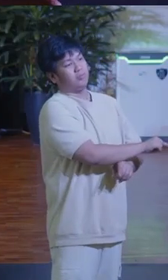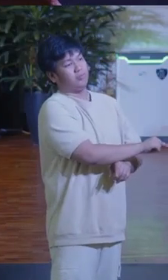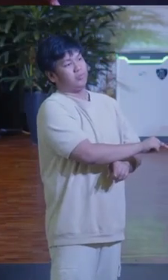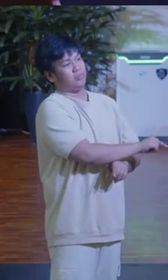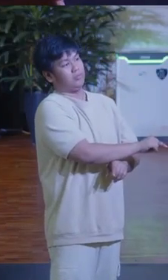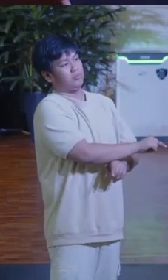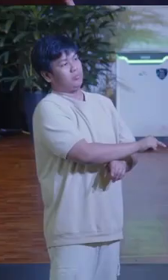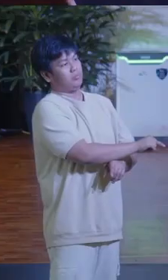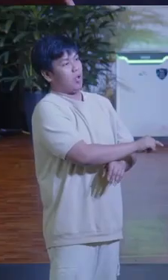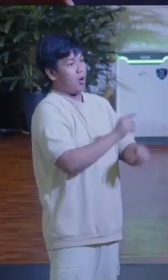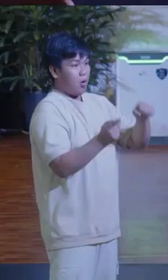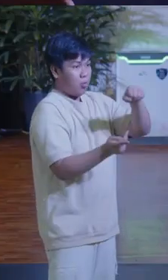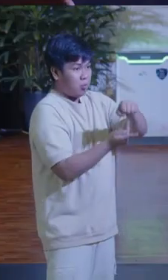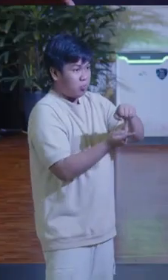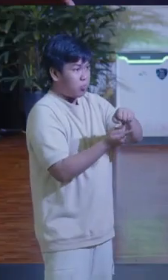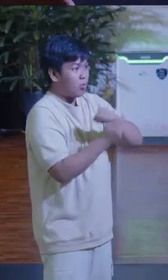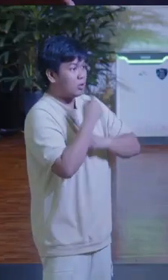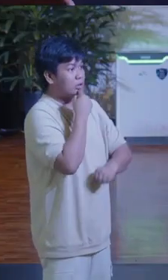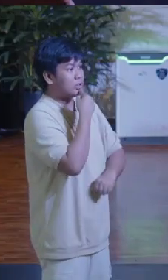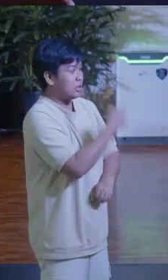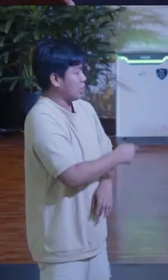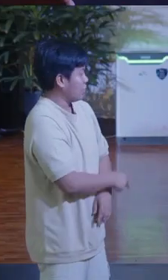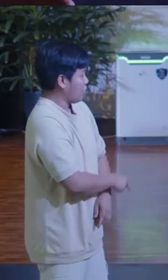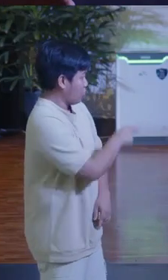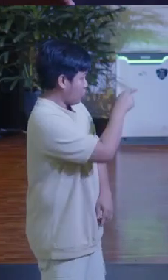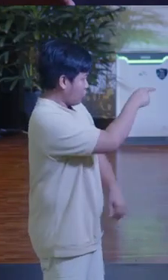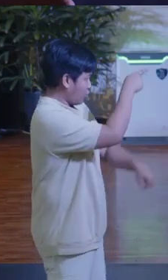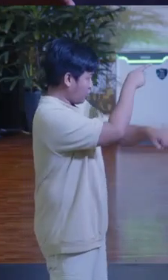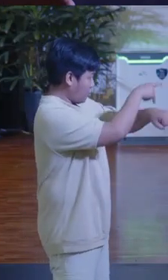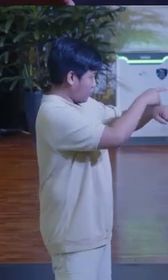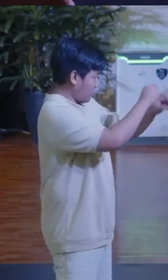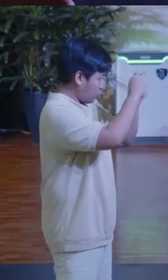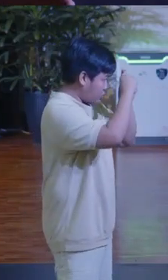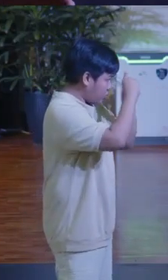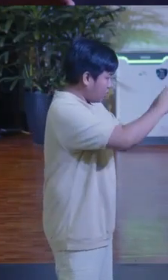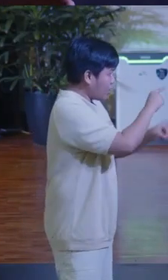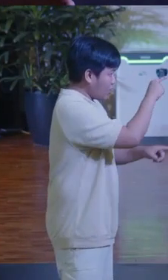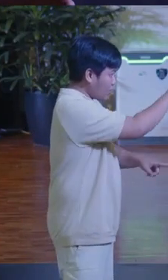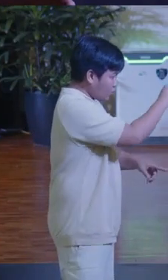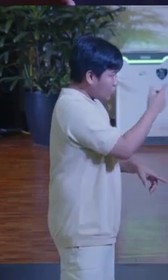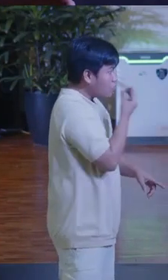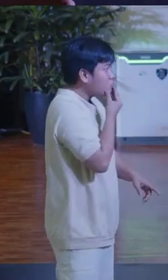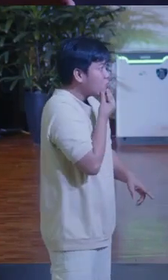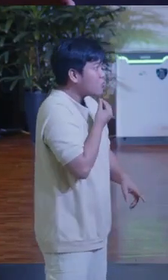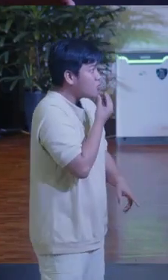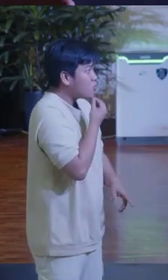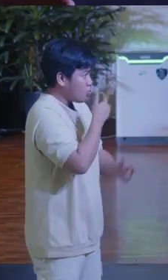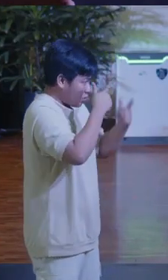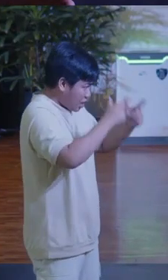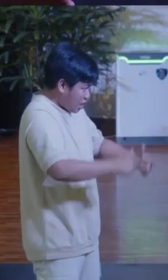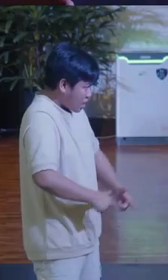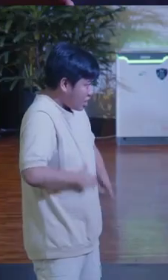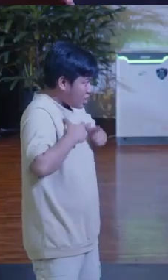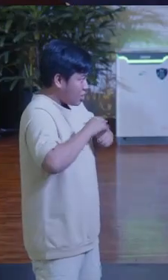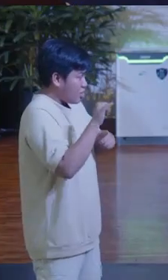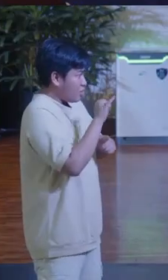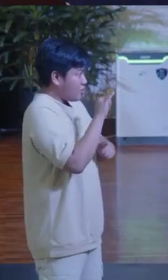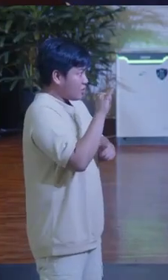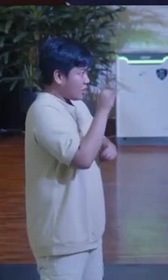sa kanya, I said to Cephas before them all, if you, though a Jew, live like a